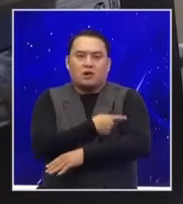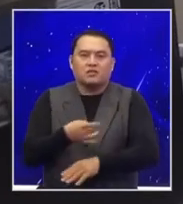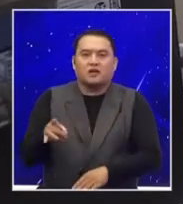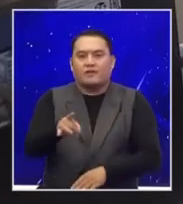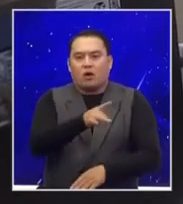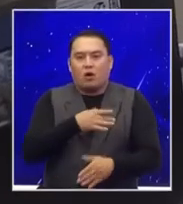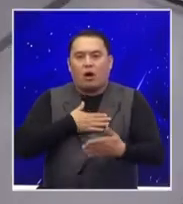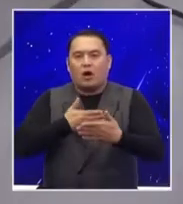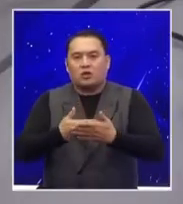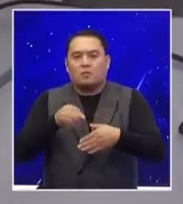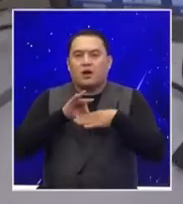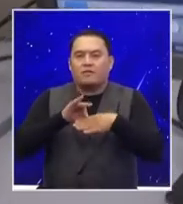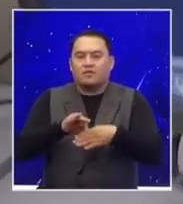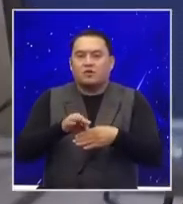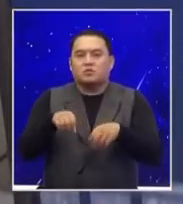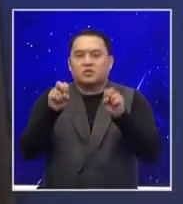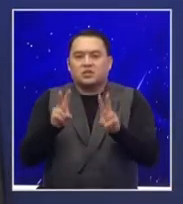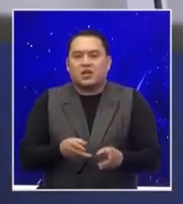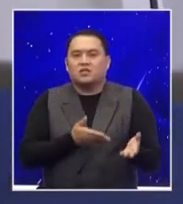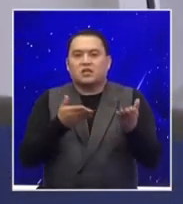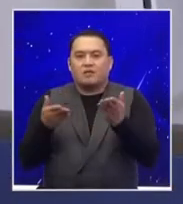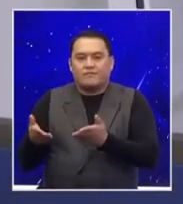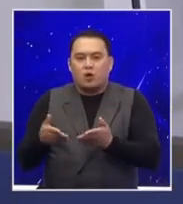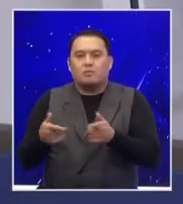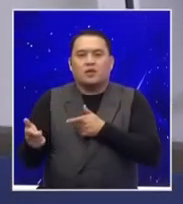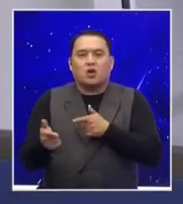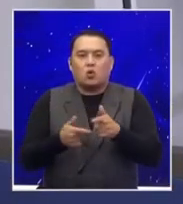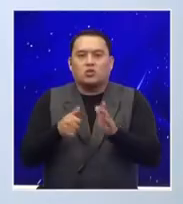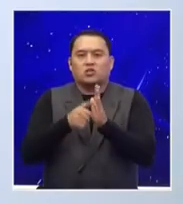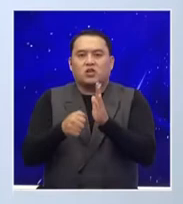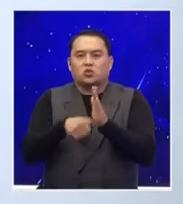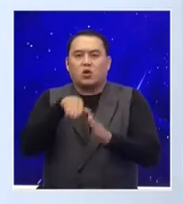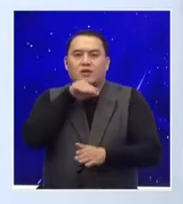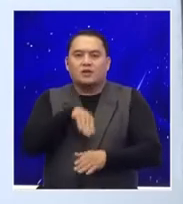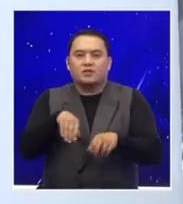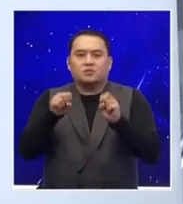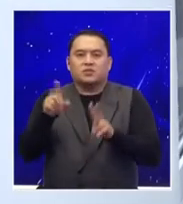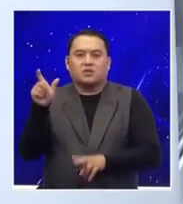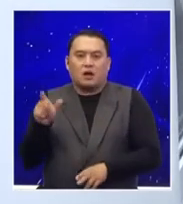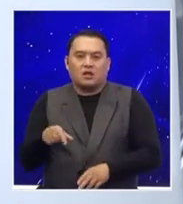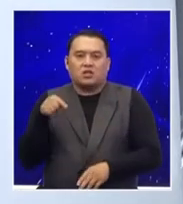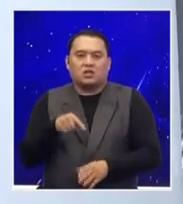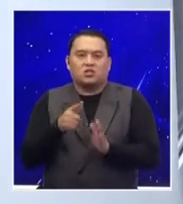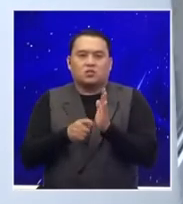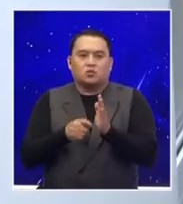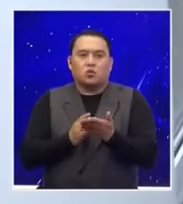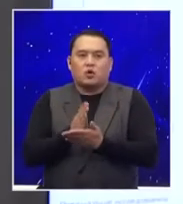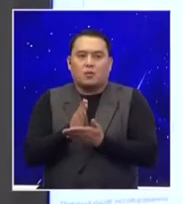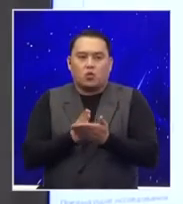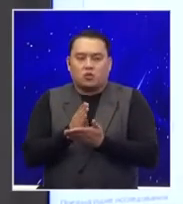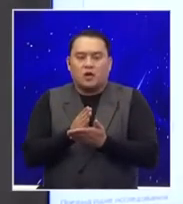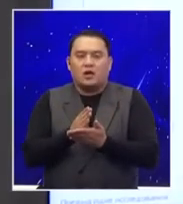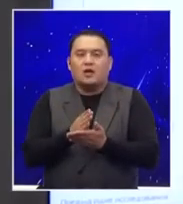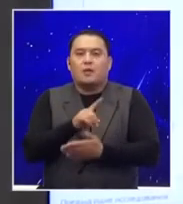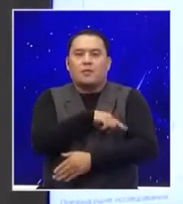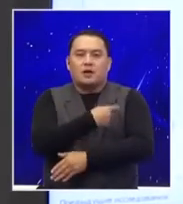региона. Активно ведется и набор кадров. На сегодня уже подготовлено 600 квалифицированных врачей и 1700 медработников. В